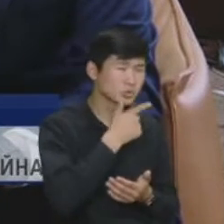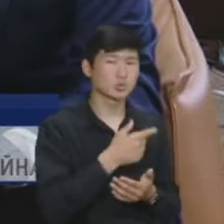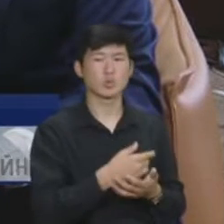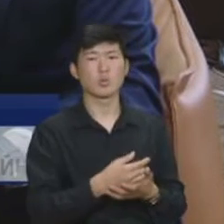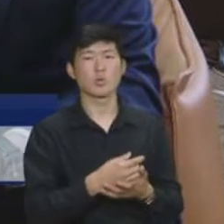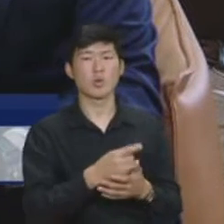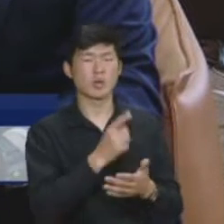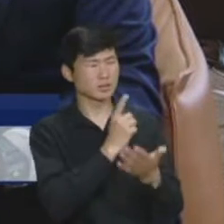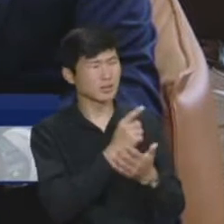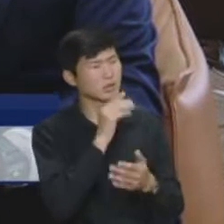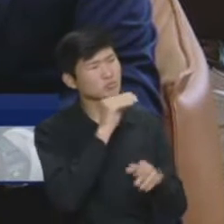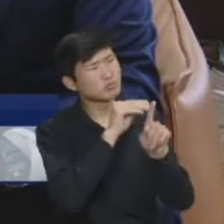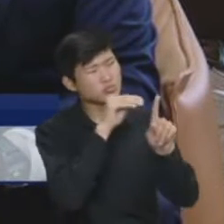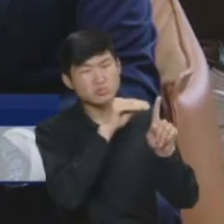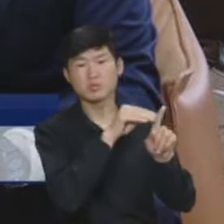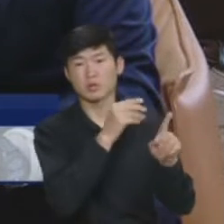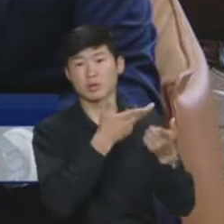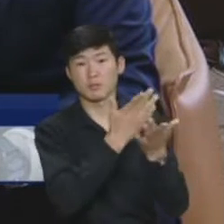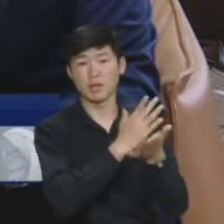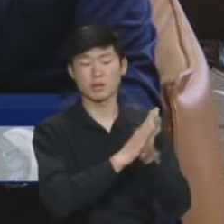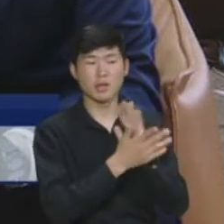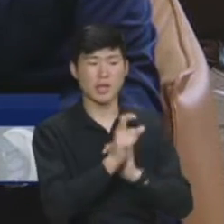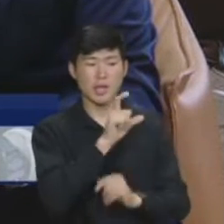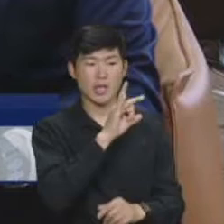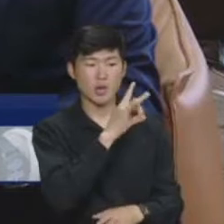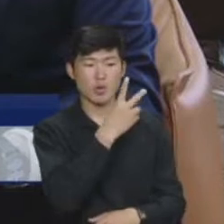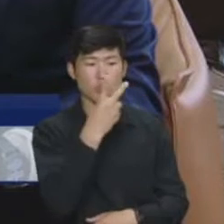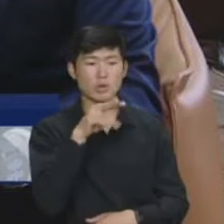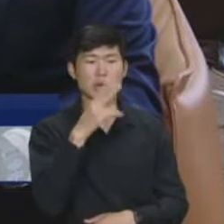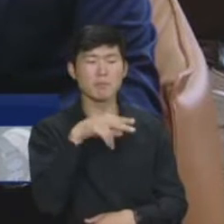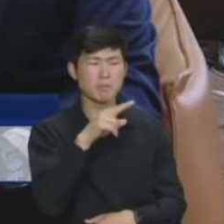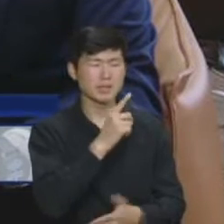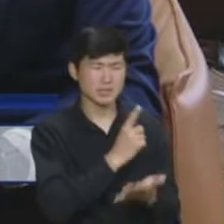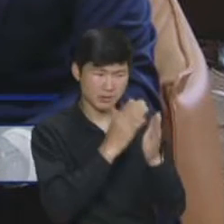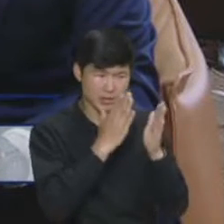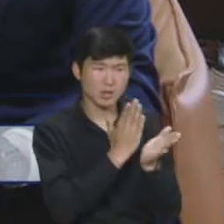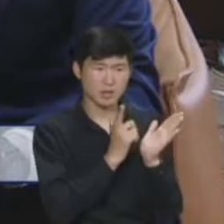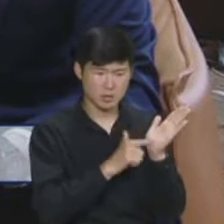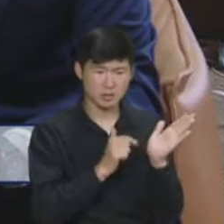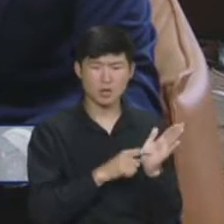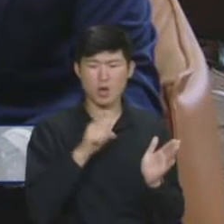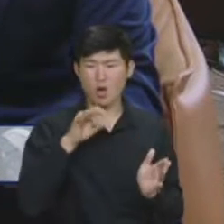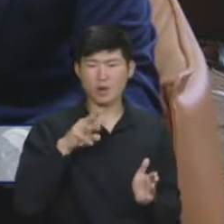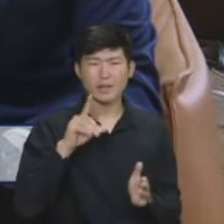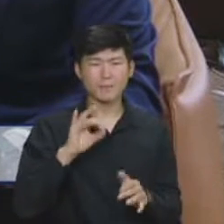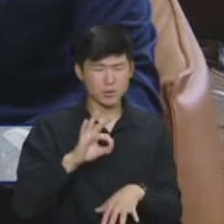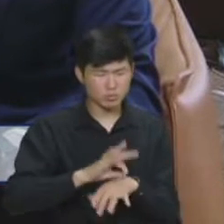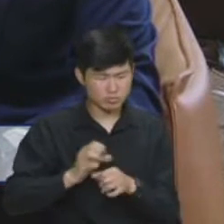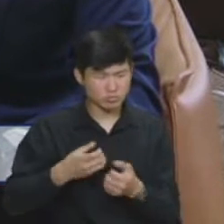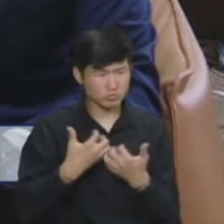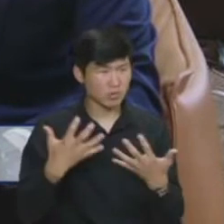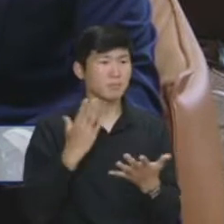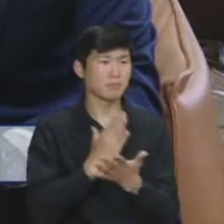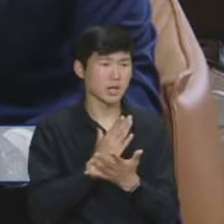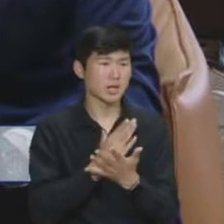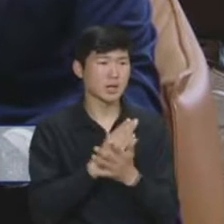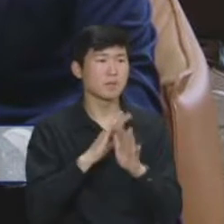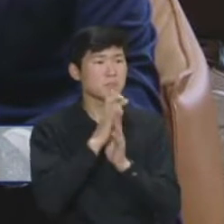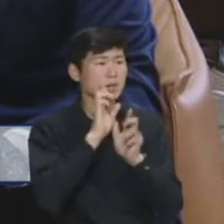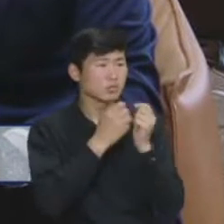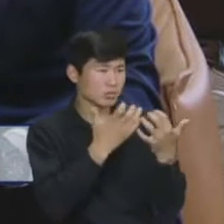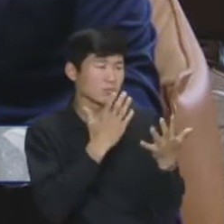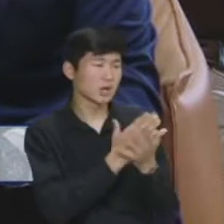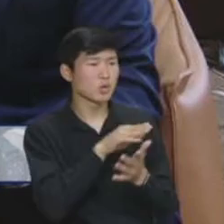өндөрлөгүүдэд шаардлага хургуулж байна. Ер нь эрүүл мэндийн асуудал дээр онцгой харахгүй бол энэ хорт тавтартай хүмүүс маш их болж байна гэж эрүүл мэндийн асуудал хүндрэлээ л да.